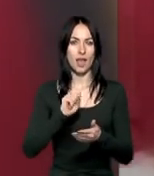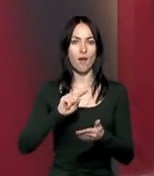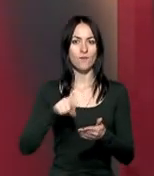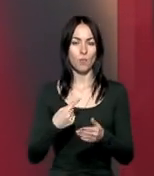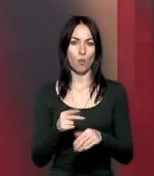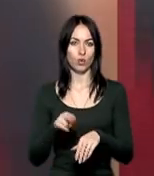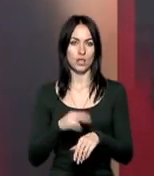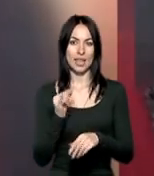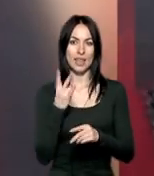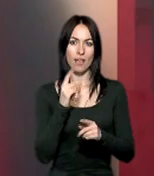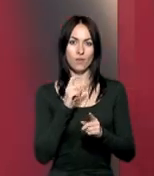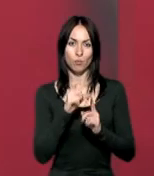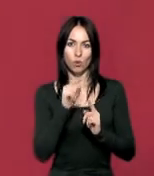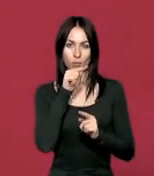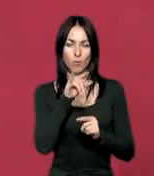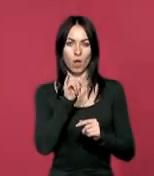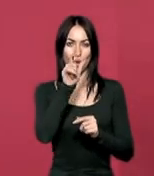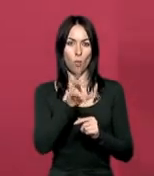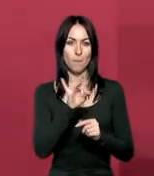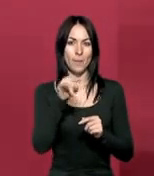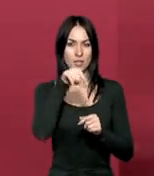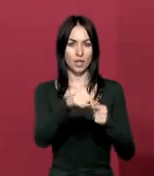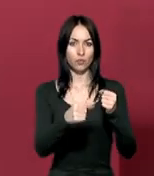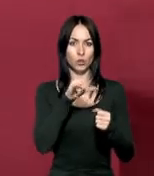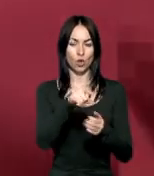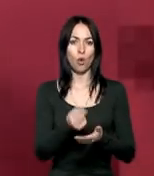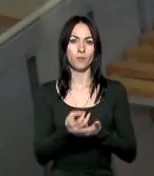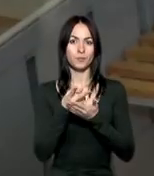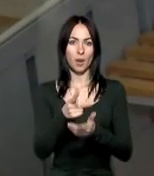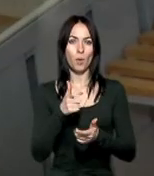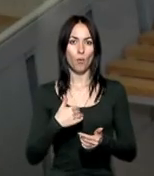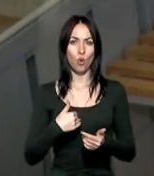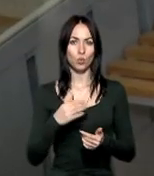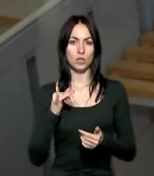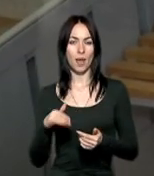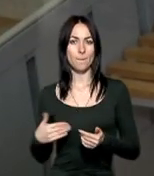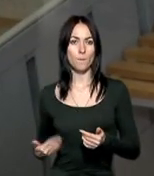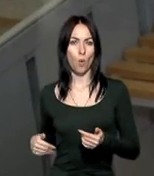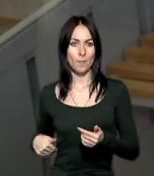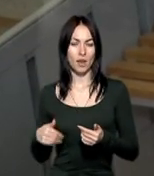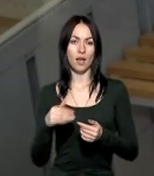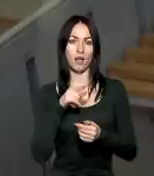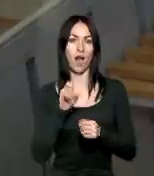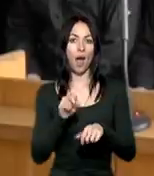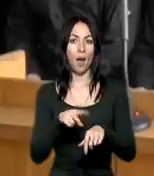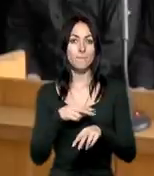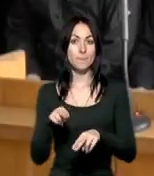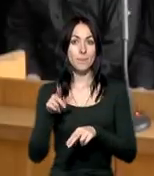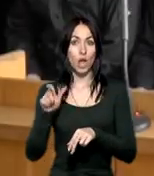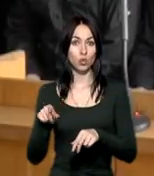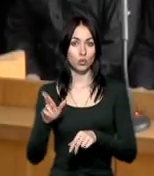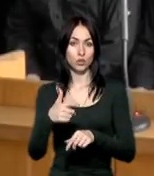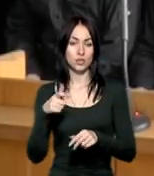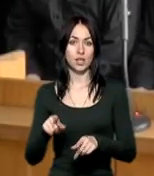у пасажира машини, його ушпиталили із пробитим огруддям та попереком. Патрульного ж затримали й 14 лютого. Жовтневий